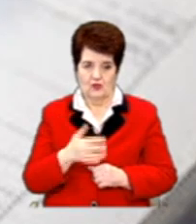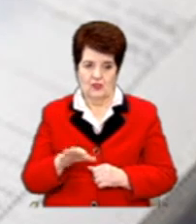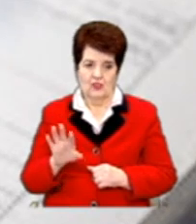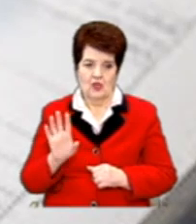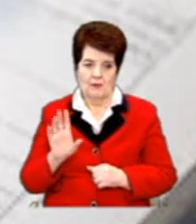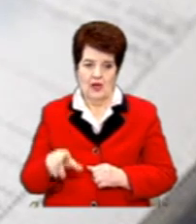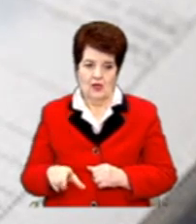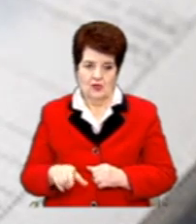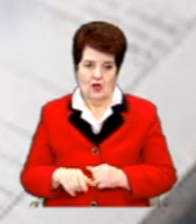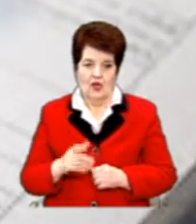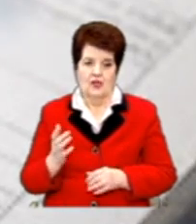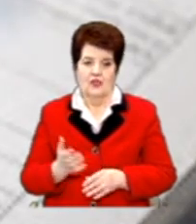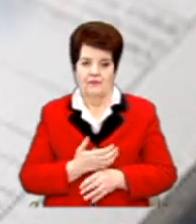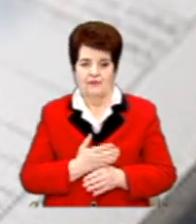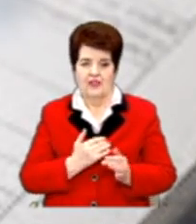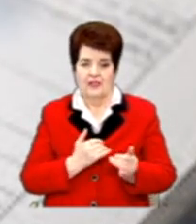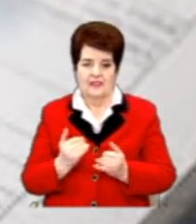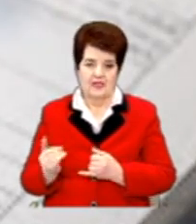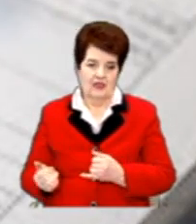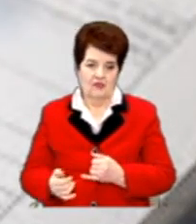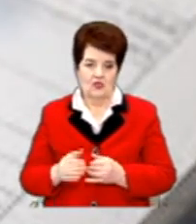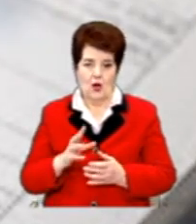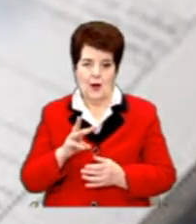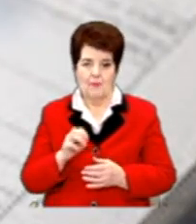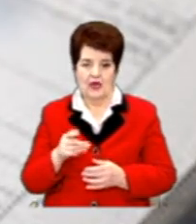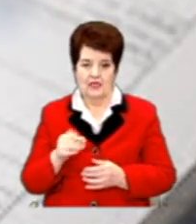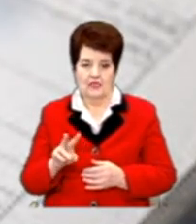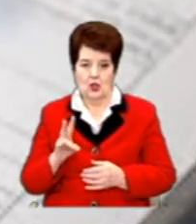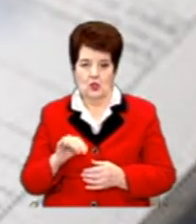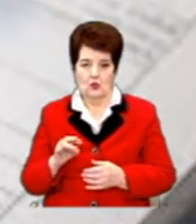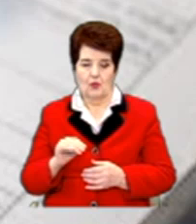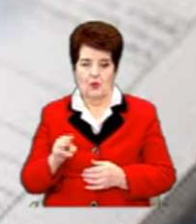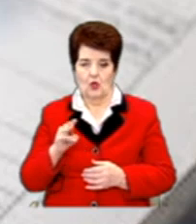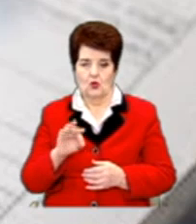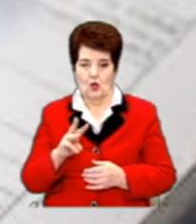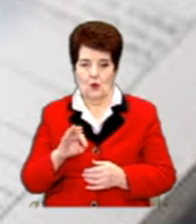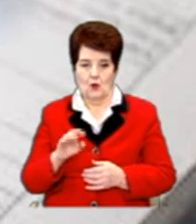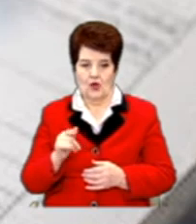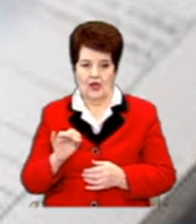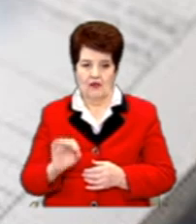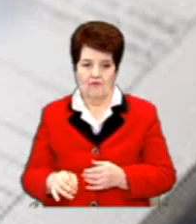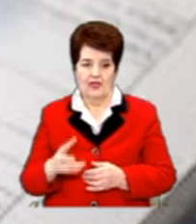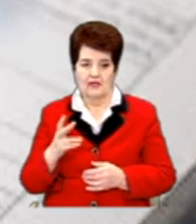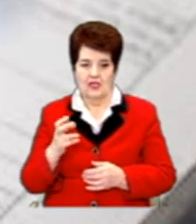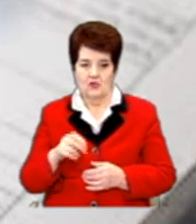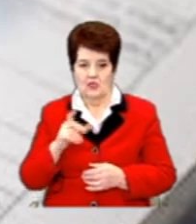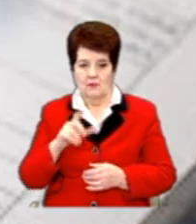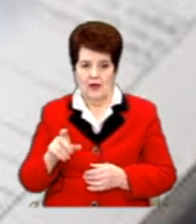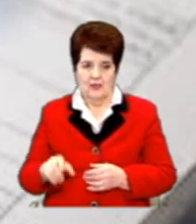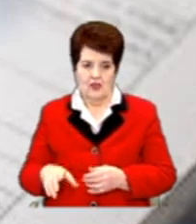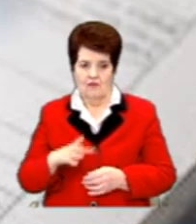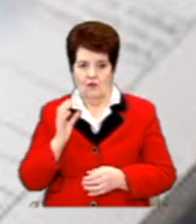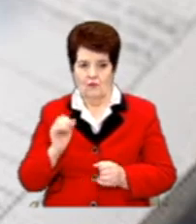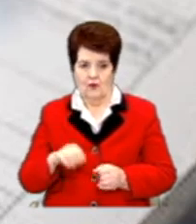12.550 de persoane vor beneficia de servicii de rezonanță magnetică nucleară și tomografie computerizată. Circa 300 de pacienți vor